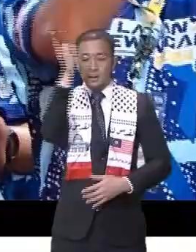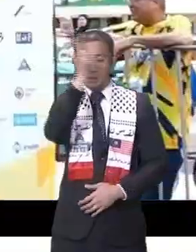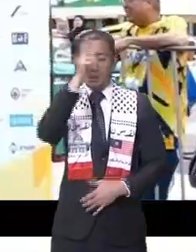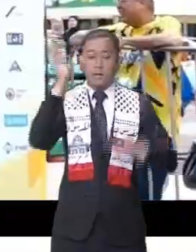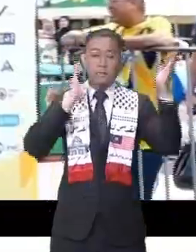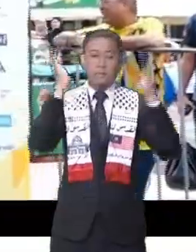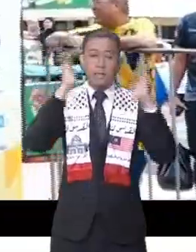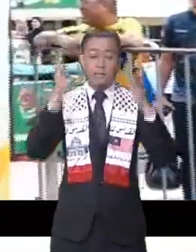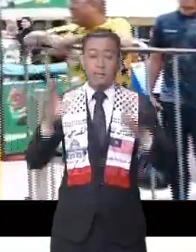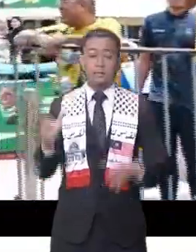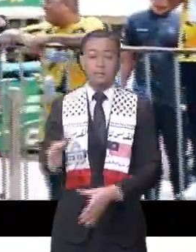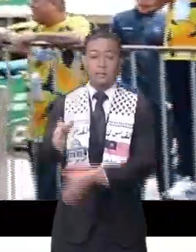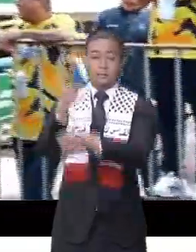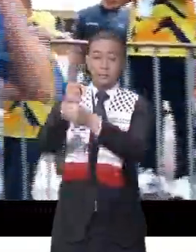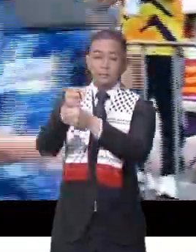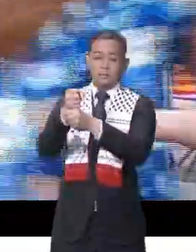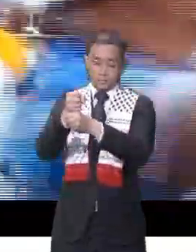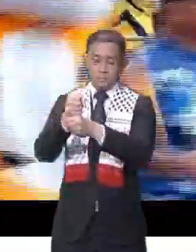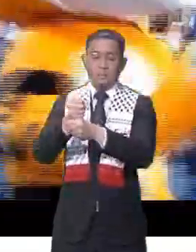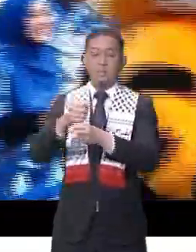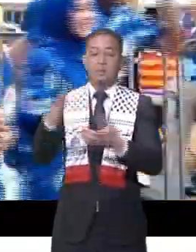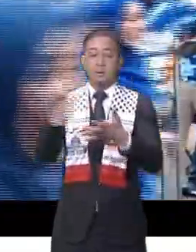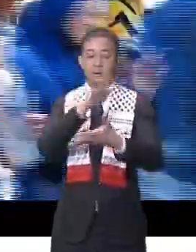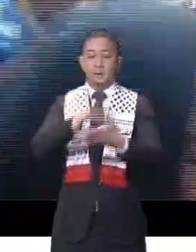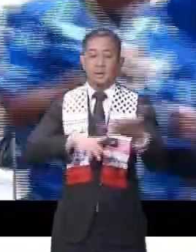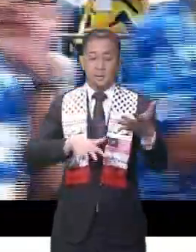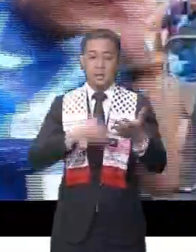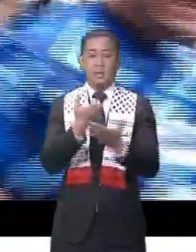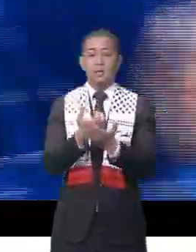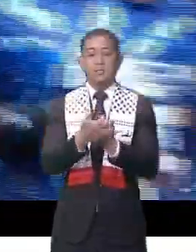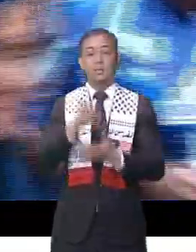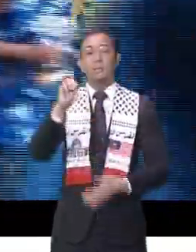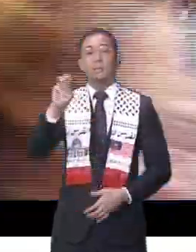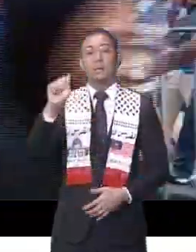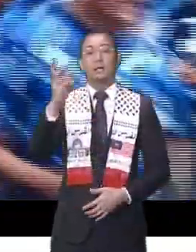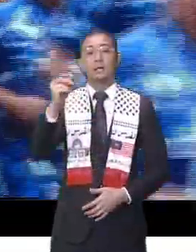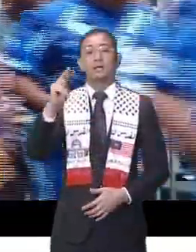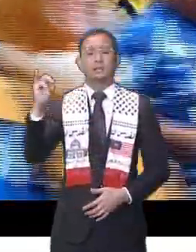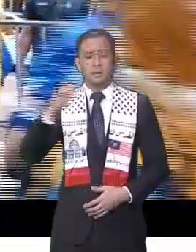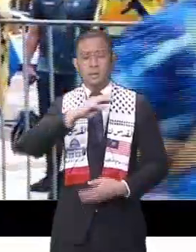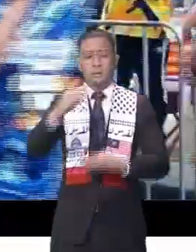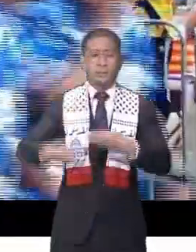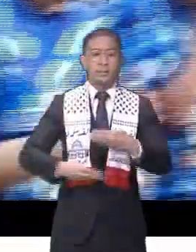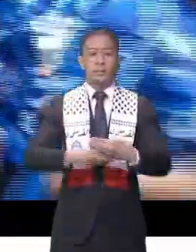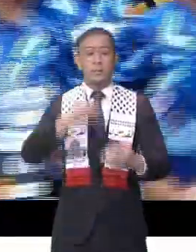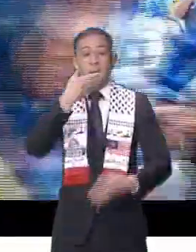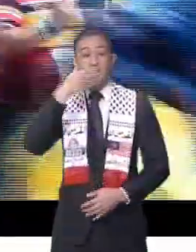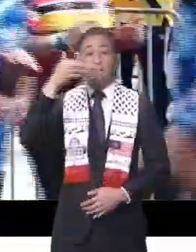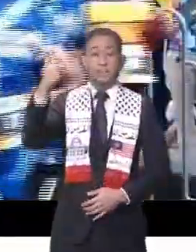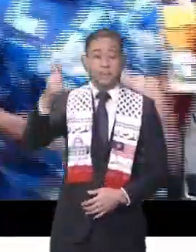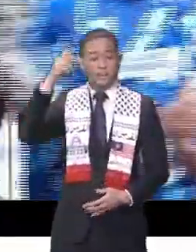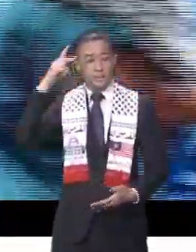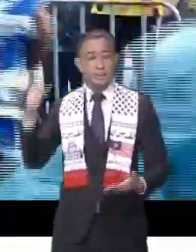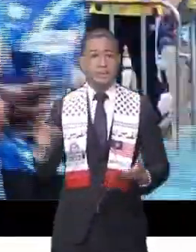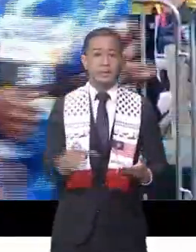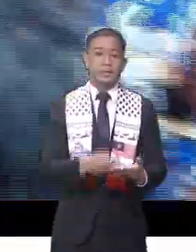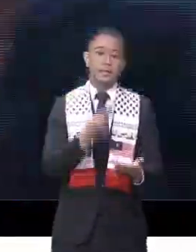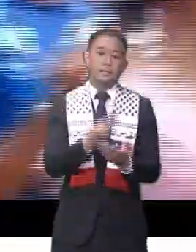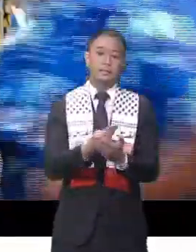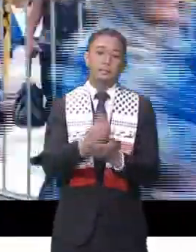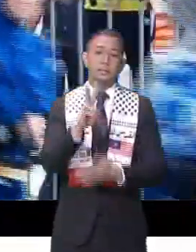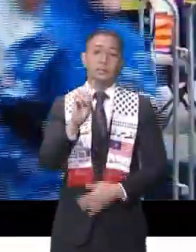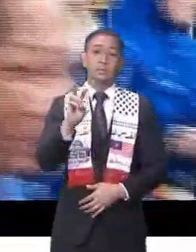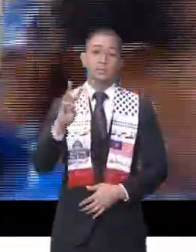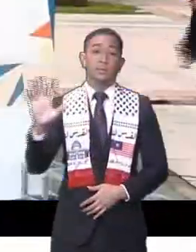Malaysia dapat menggapai wawasan kerangka ekonomi madanik lebih banyak penambahbaikan struktur ekonomi akan diperkenalkan dalam belanjawan